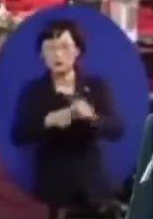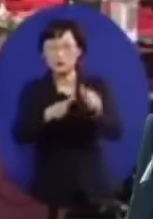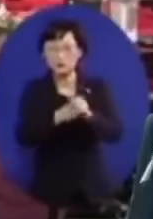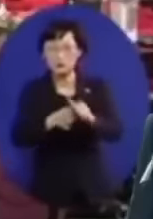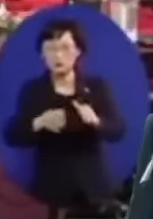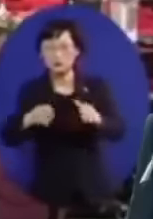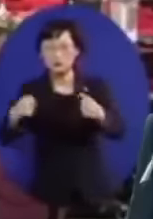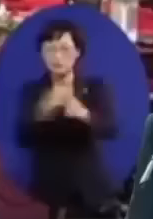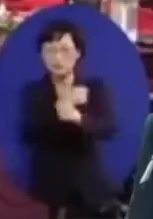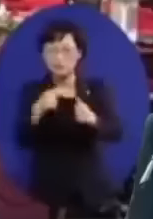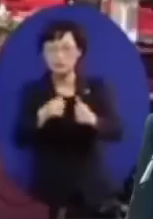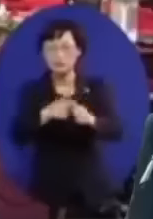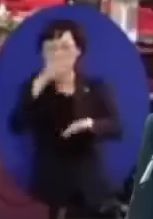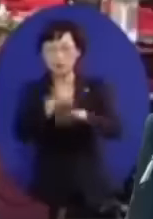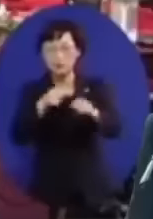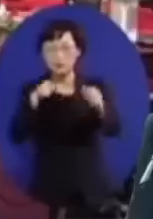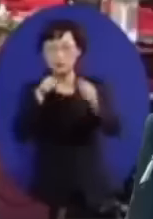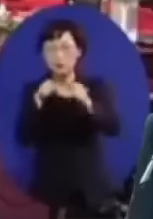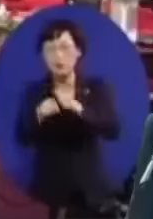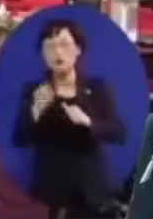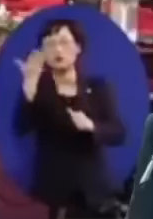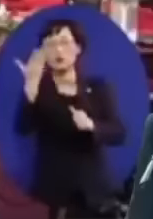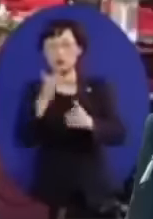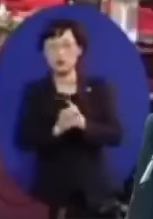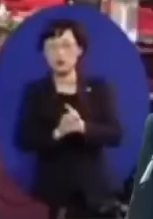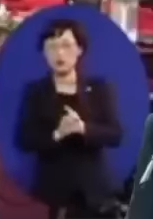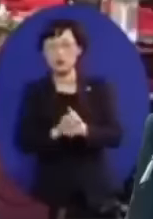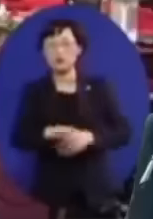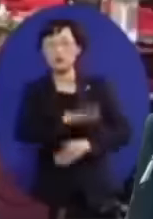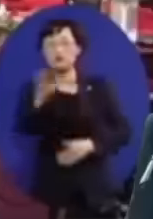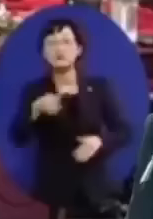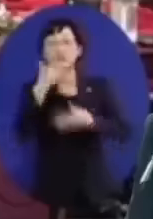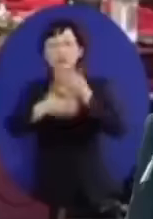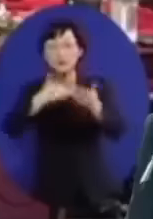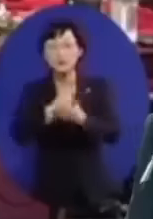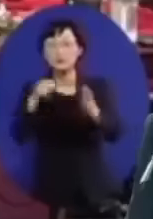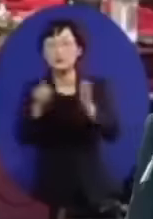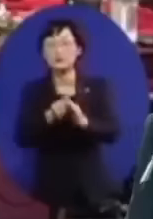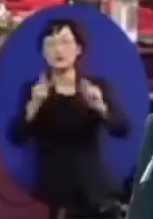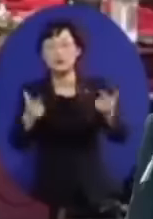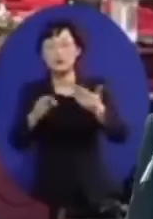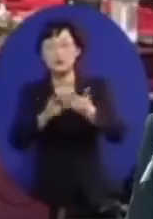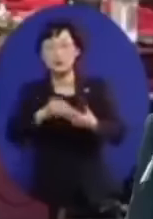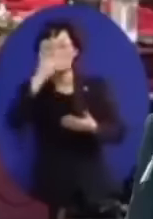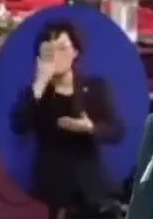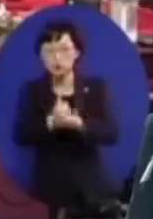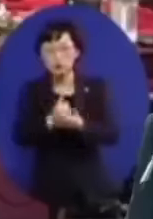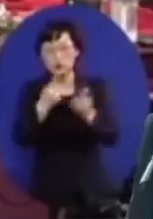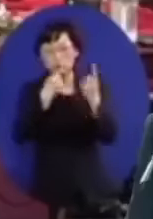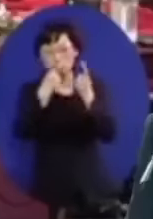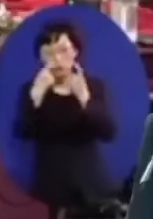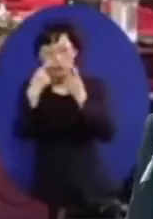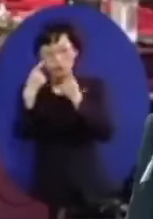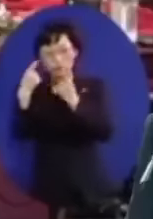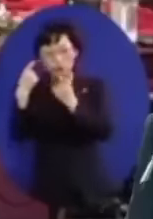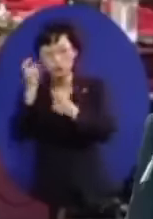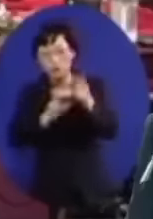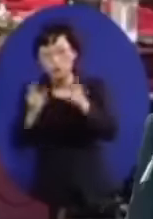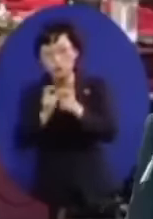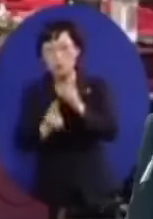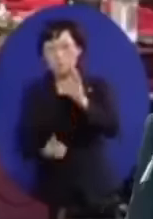사용하며 살해까지 하게 된 것입니다. 우리가 하나님을 믿지 않으면 죄의 유혹을 더욱 빨리 받게